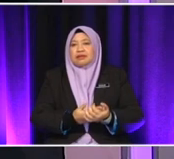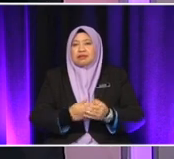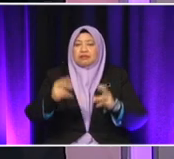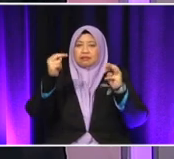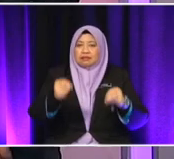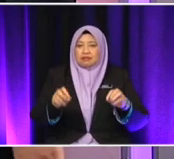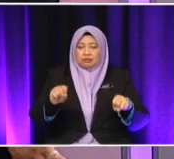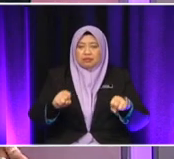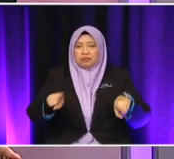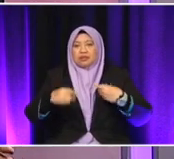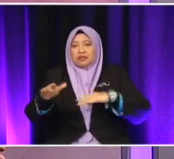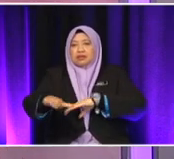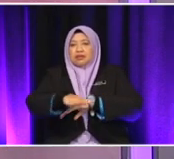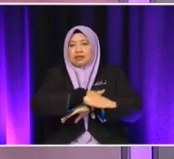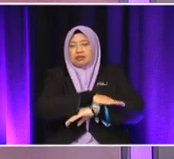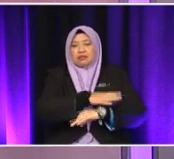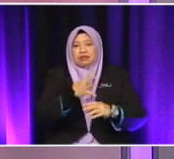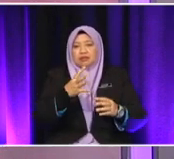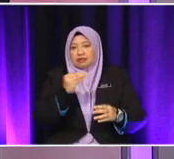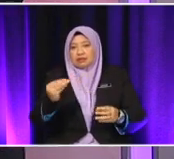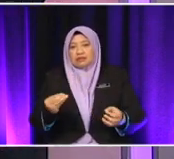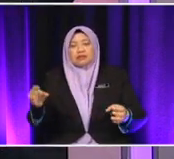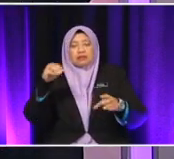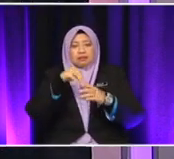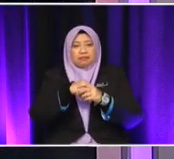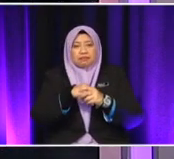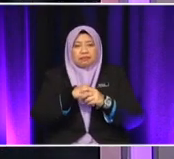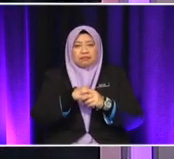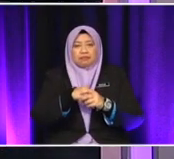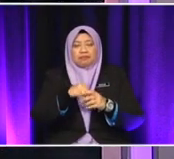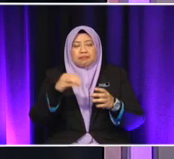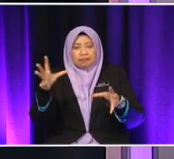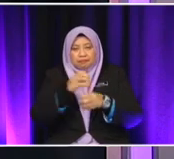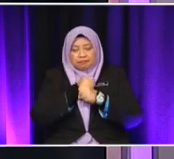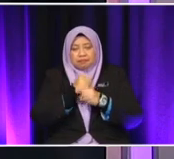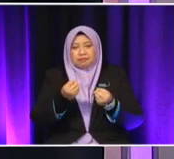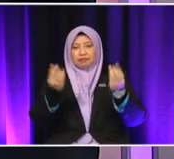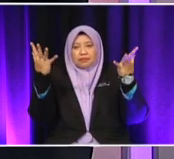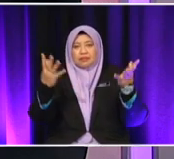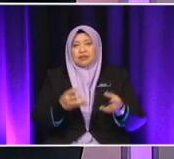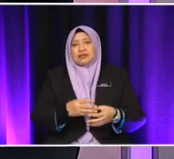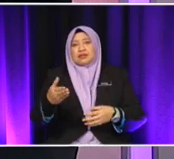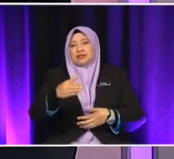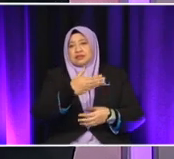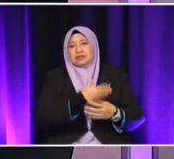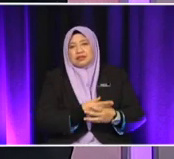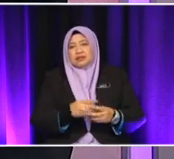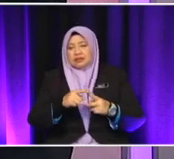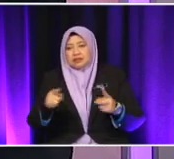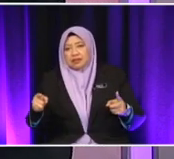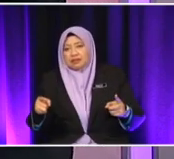mungkin menyebabkan Teluk penawaran beralih ke ke kanan Kenapa beralih ke kanan disebabkan oleh